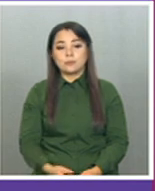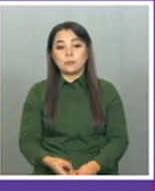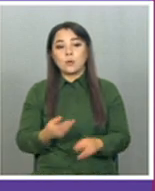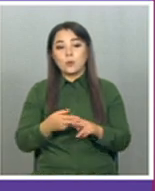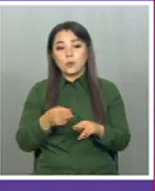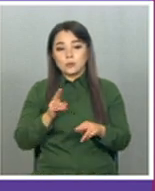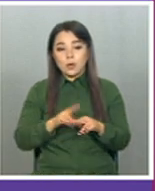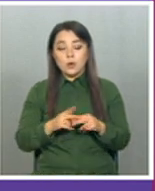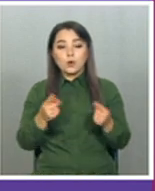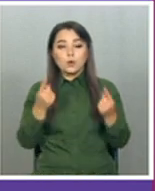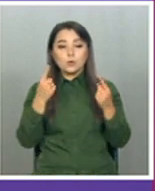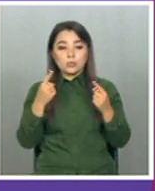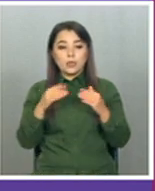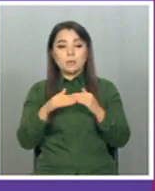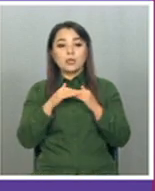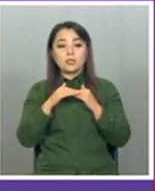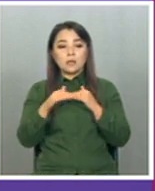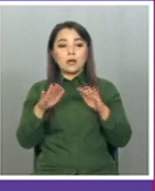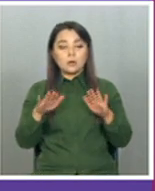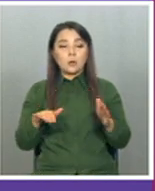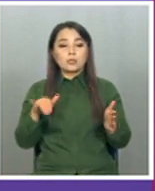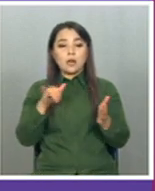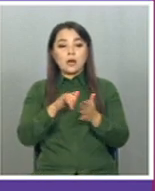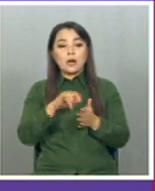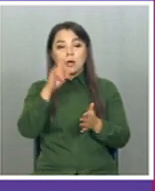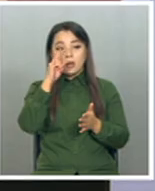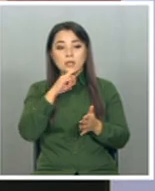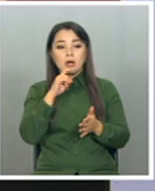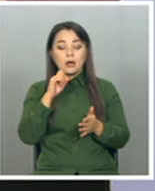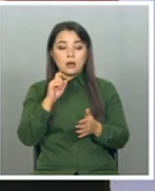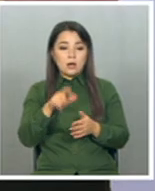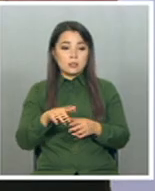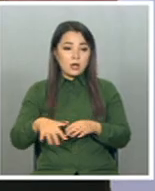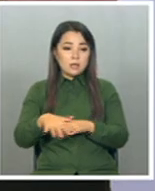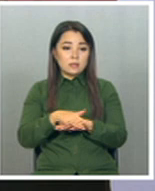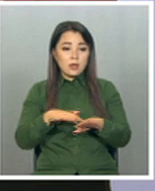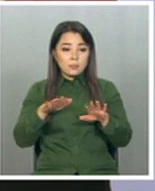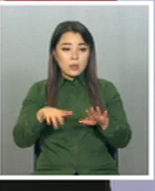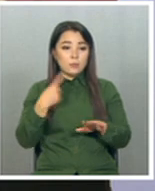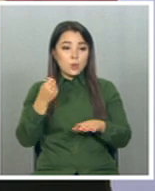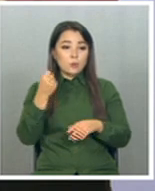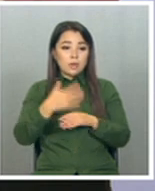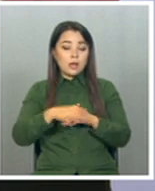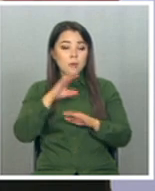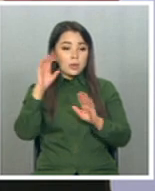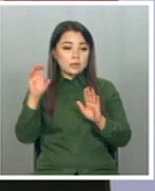Сонау олы далада орналасқан қазақ халқын бір орталыққа бағындырып,